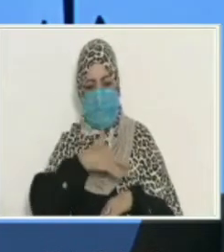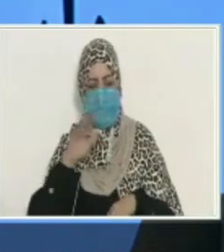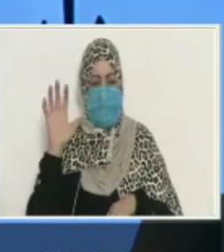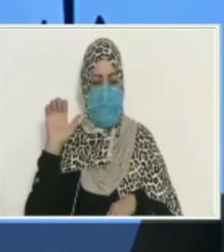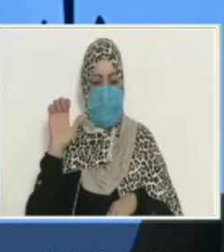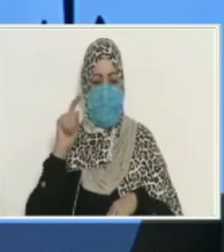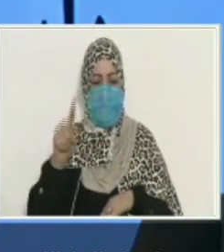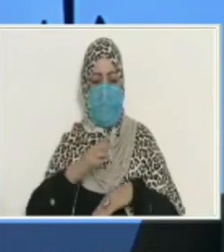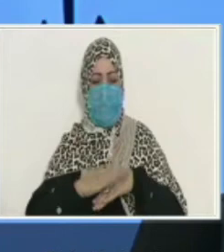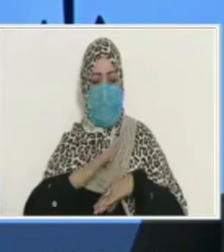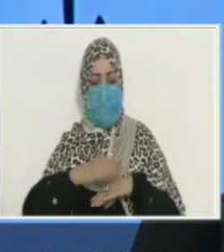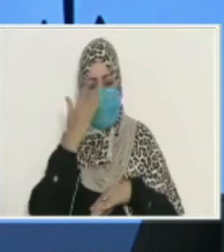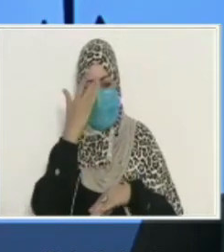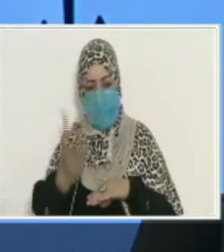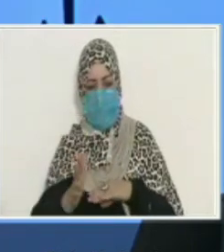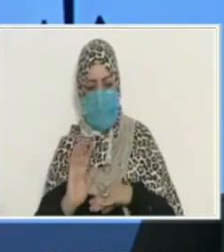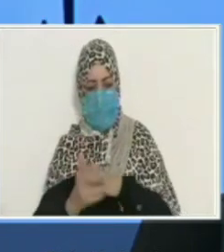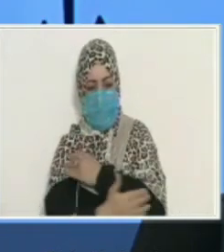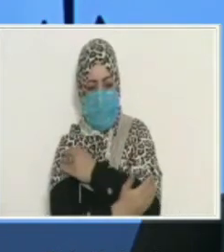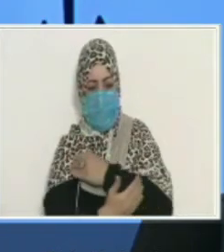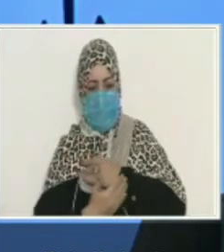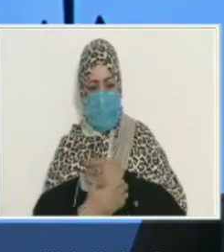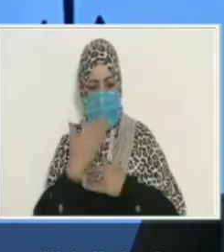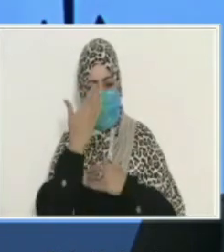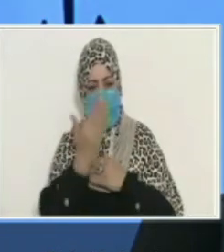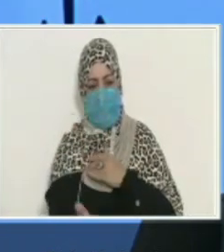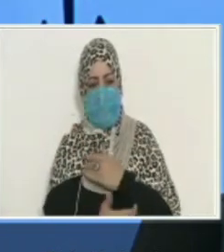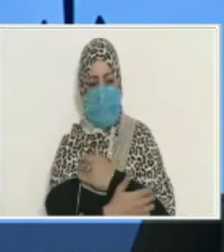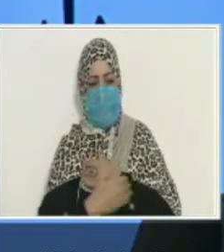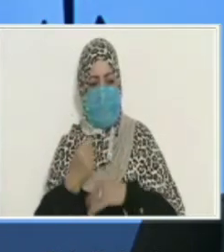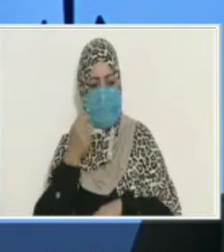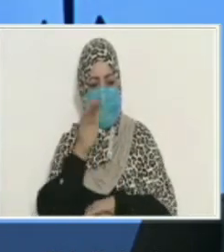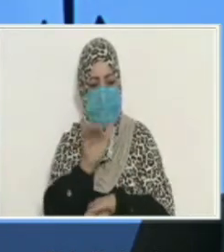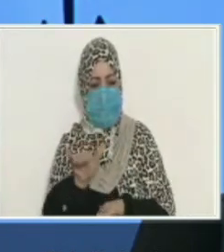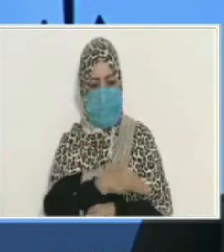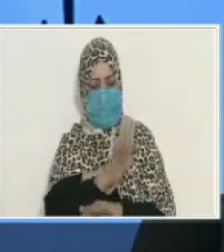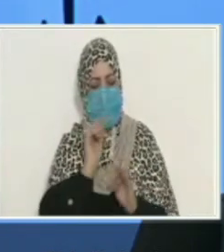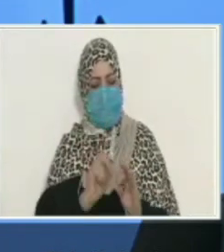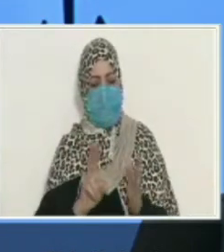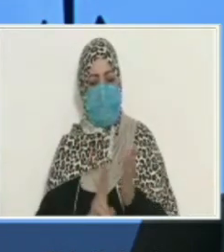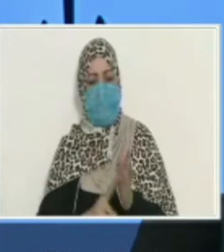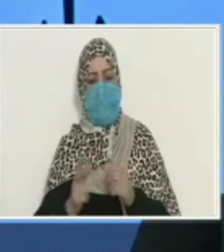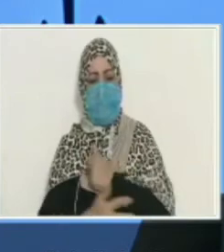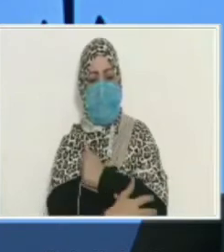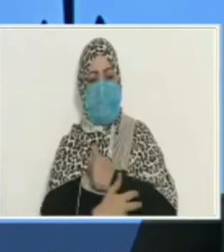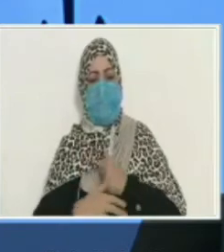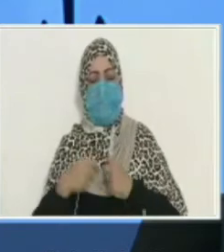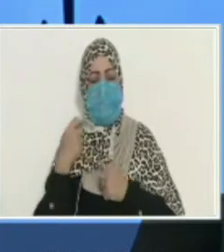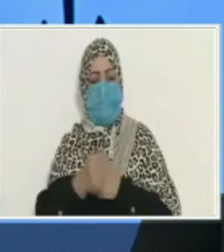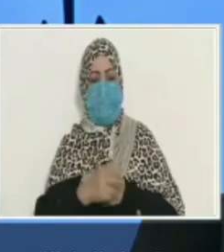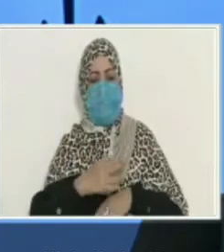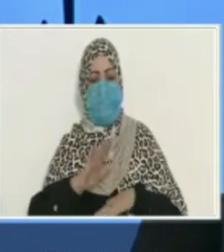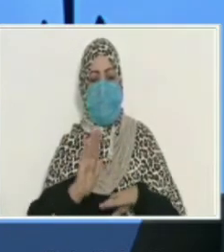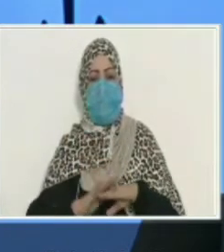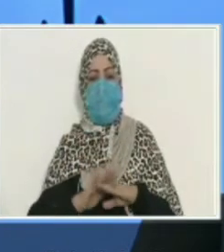واجبة فهذه لا تخرج عنه الزكاة الواجبة، لا يخرج، لا يعطى لهم زكاة فطره